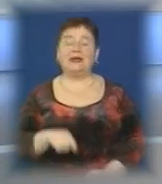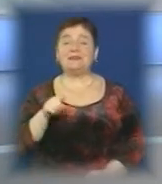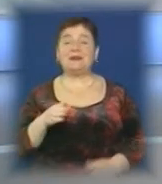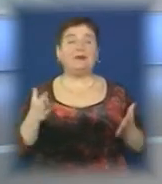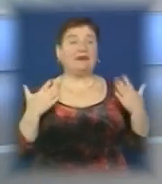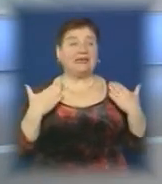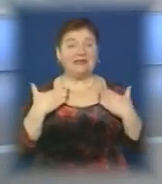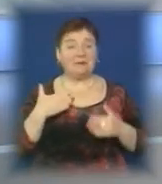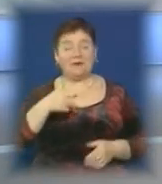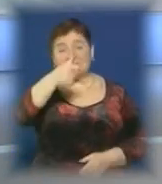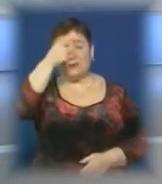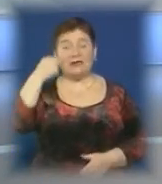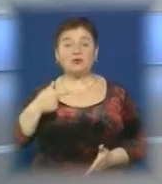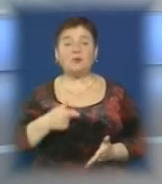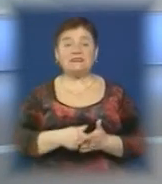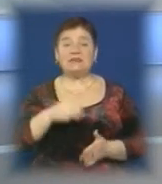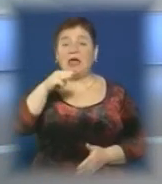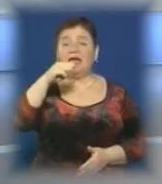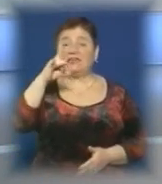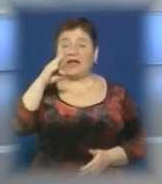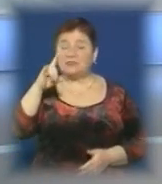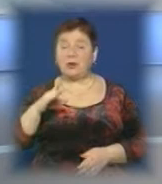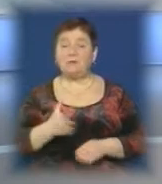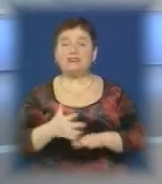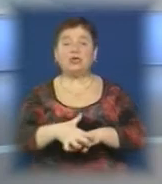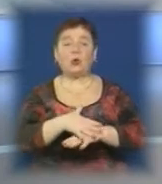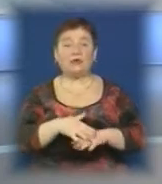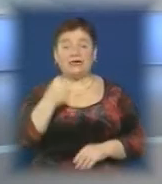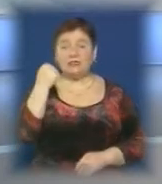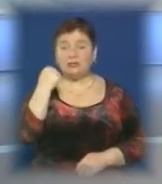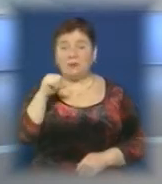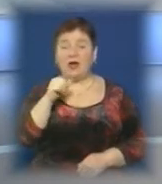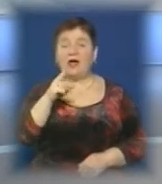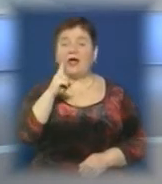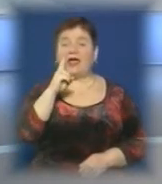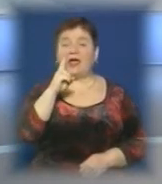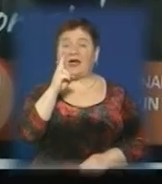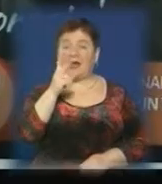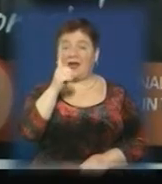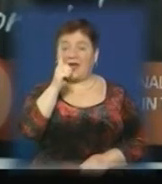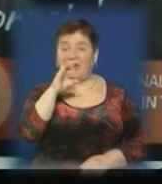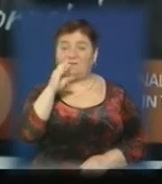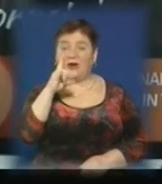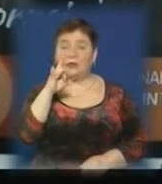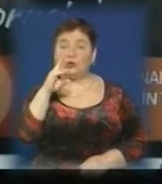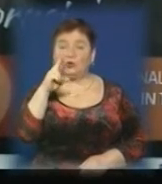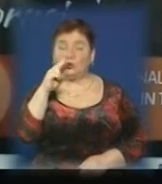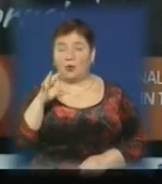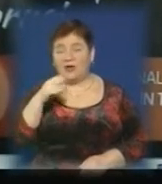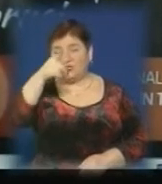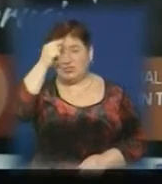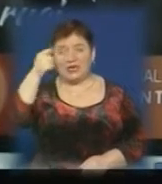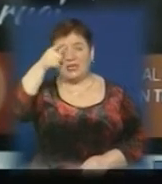Цими вихідними в словацькому місті Тренчин відбувся міжнародний чемпіонат з тхеквондо. Участь у ньому взяли 22 команди з